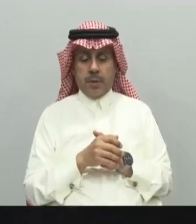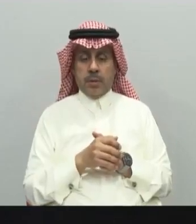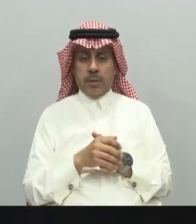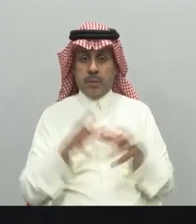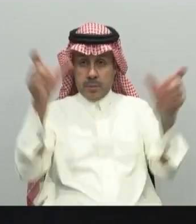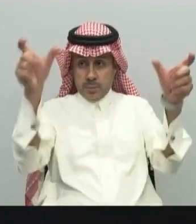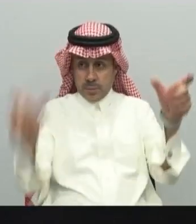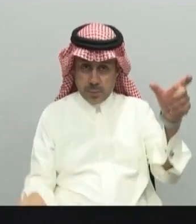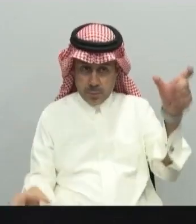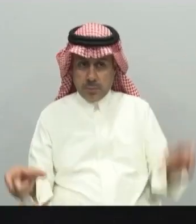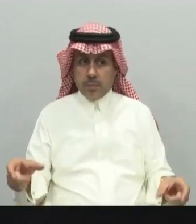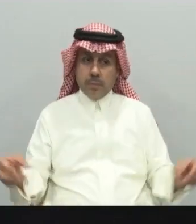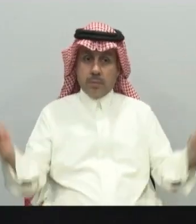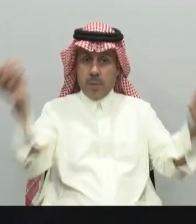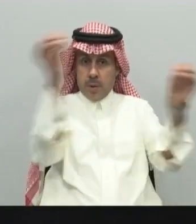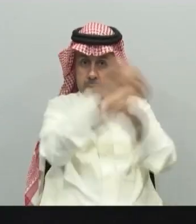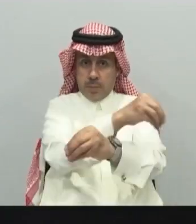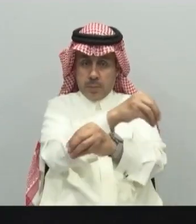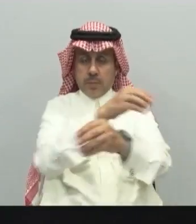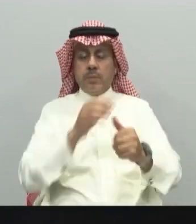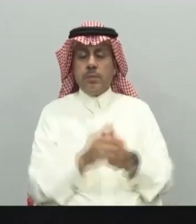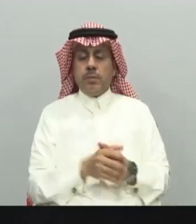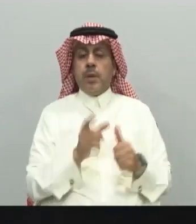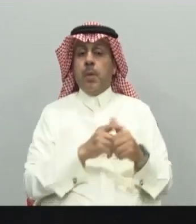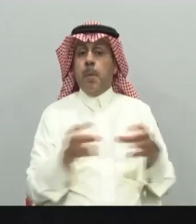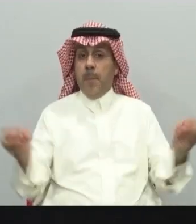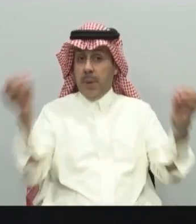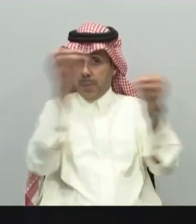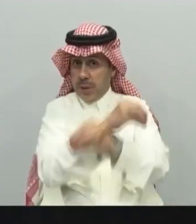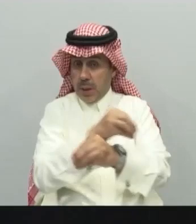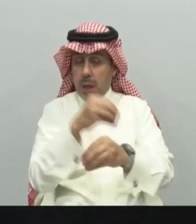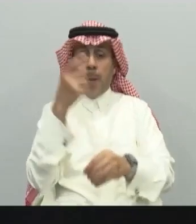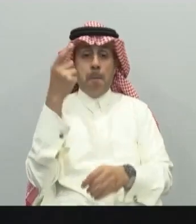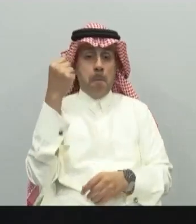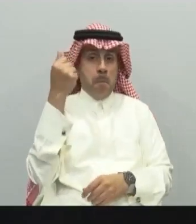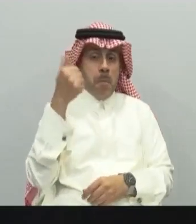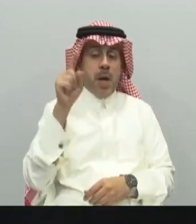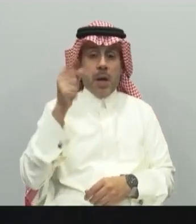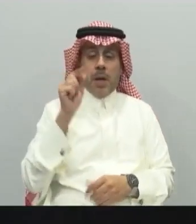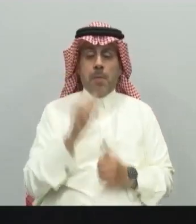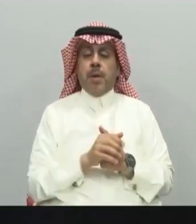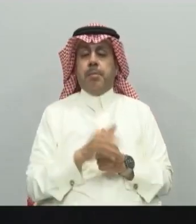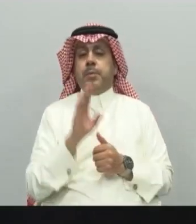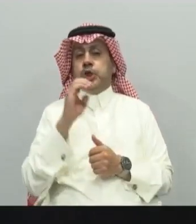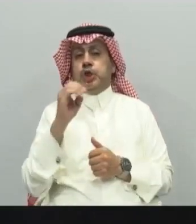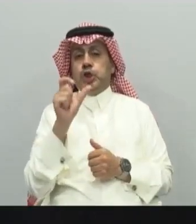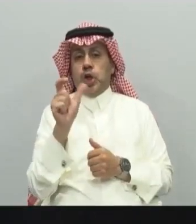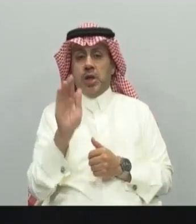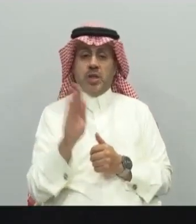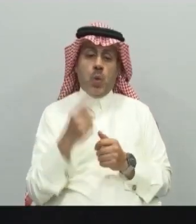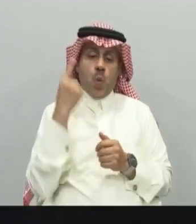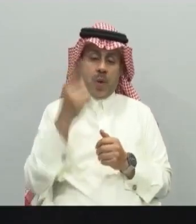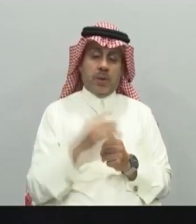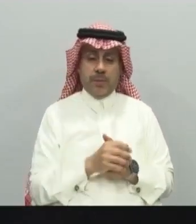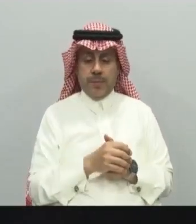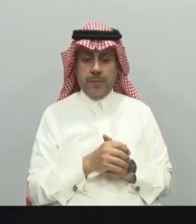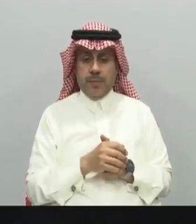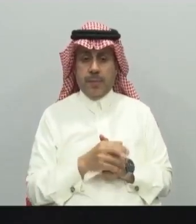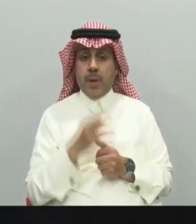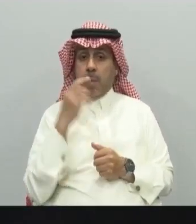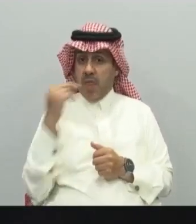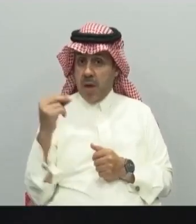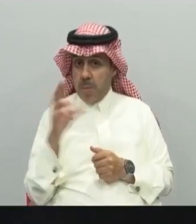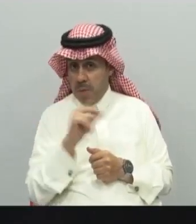حاله ان تكون المبادله بين مالين يين من جنس واحد المثال كذهب